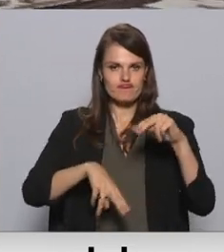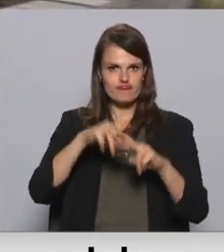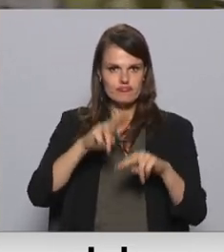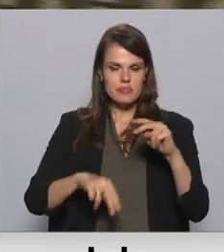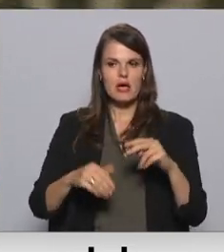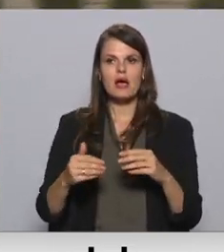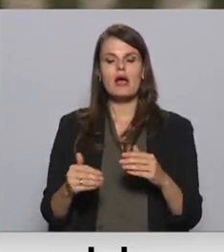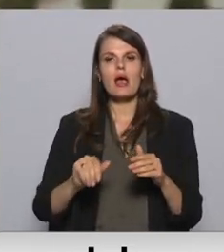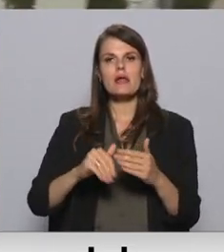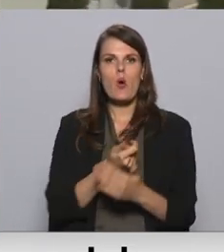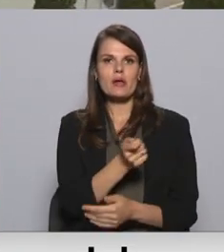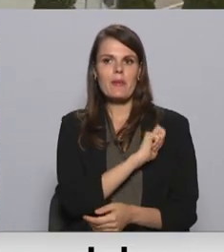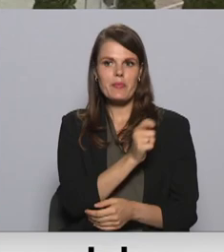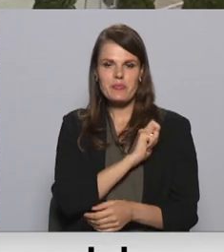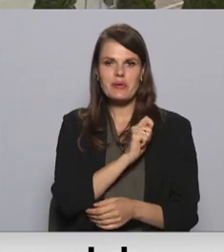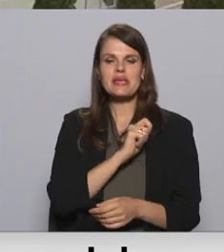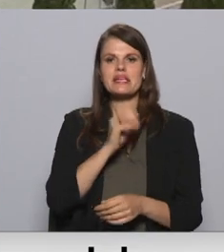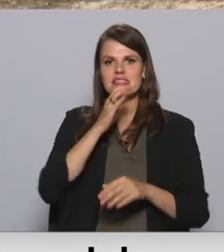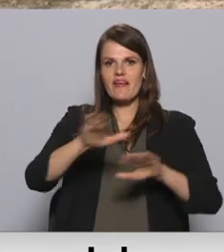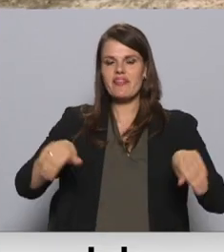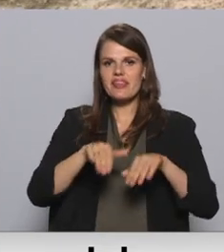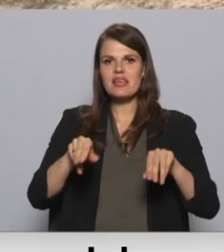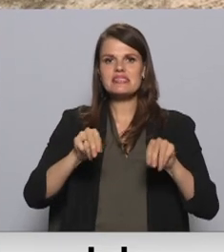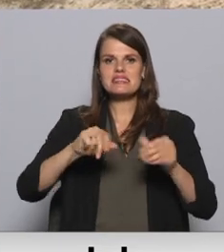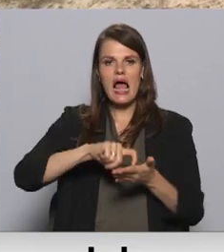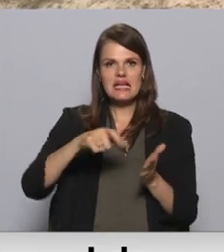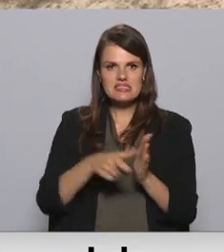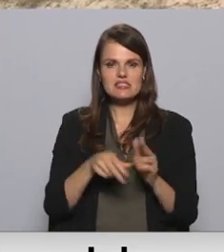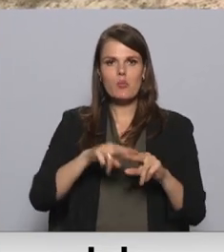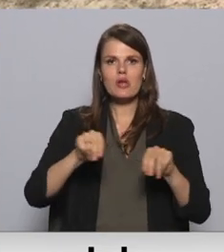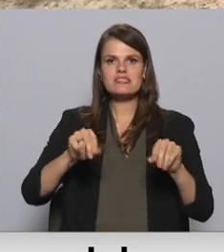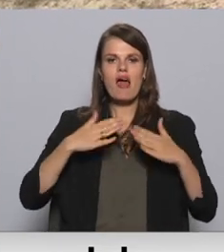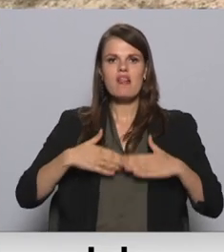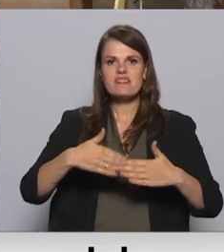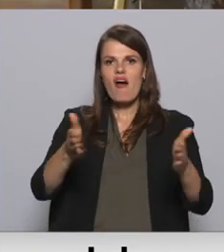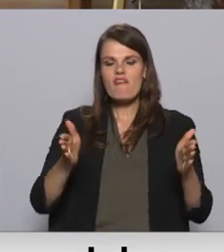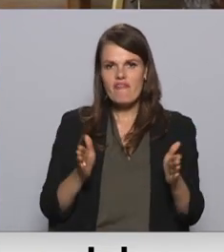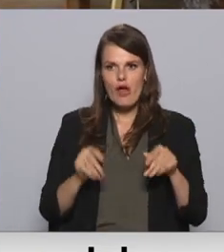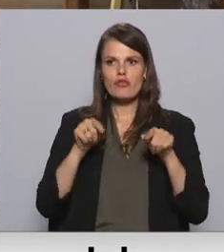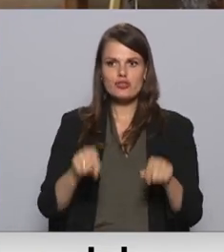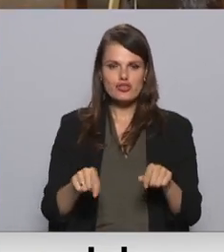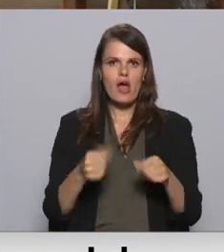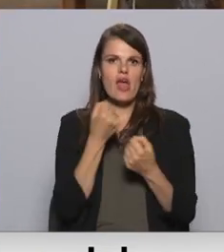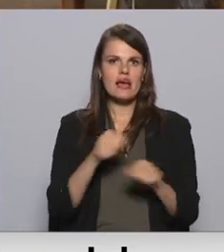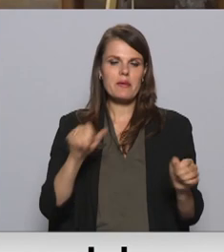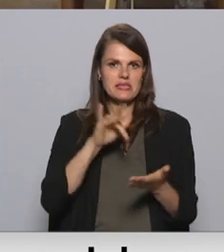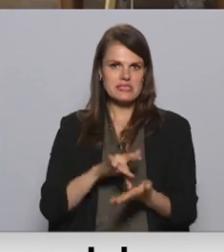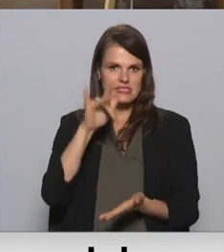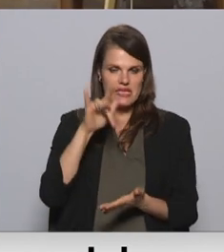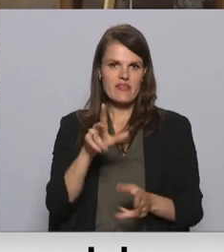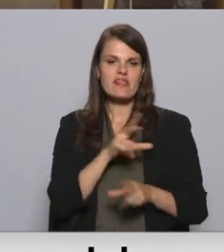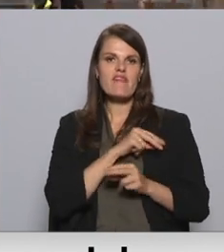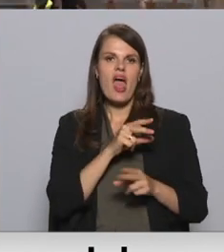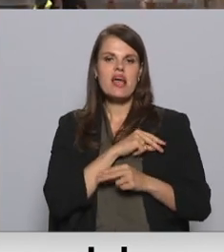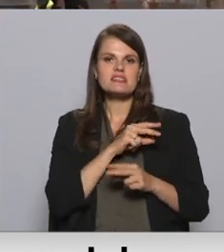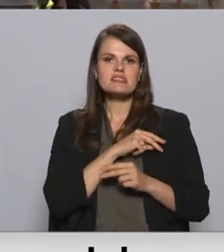Jauna pirts, dīķis, sālsistaba un sālsvanna. Šādas iespējas Liepājas neredzīgo biedrības izveidotajā rehabilitācijas centrā Dvēseles